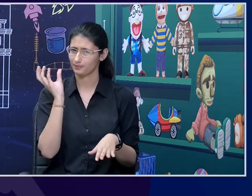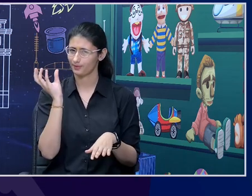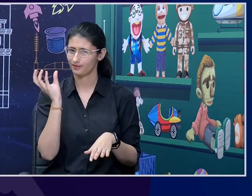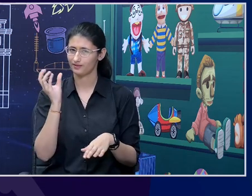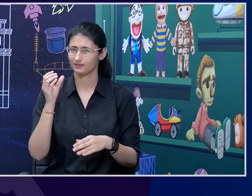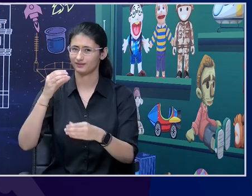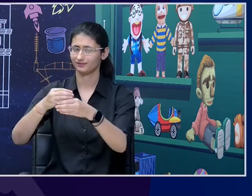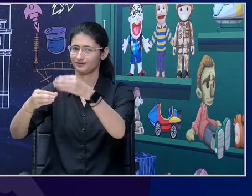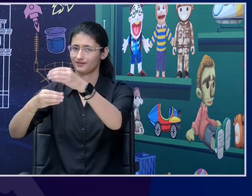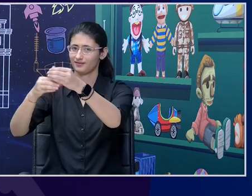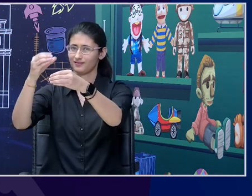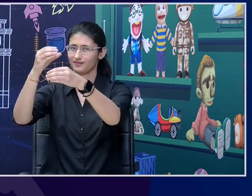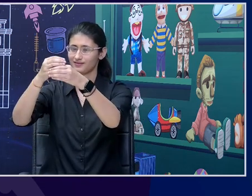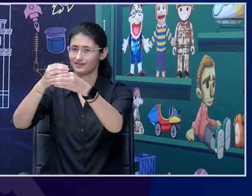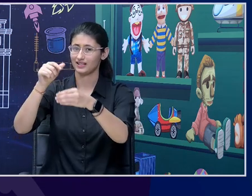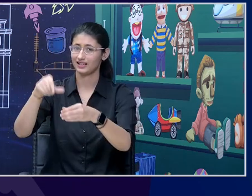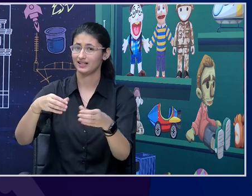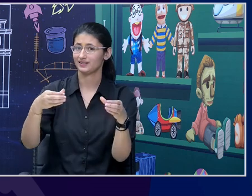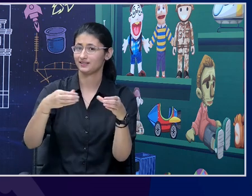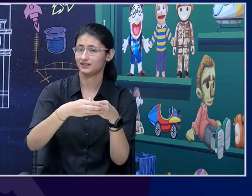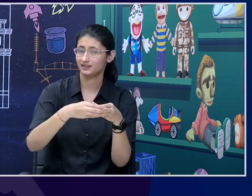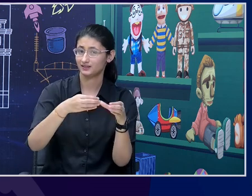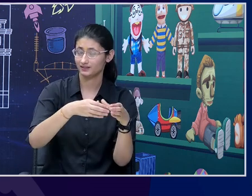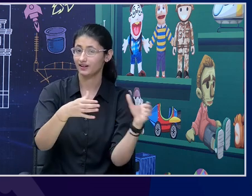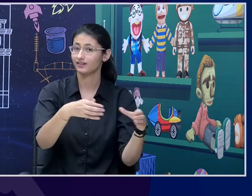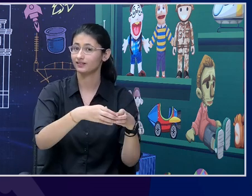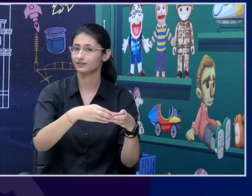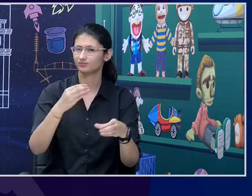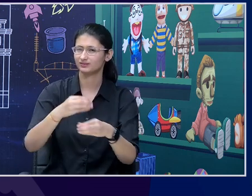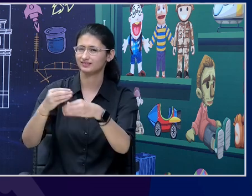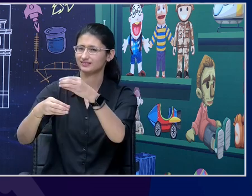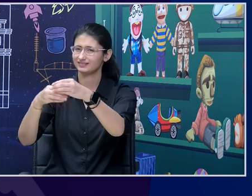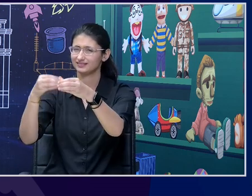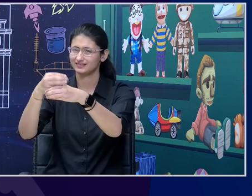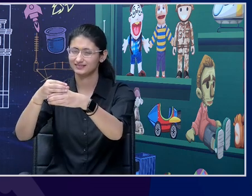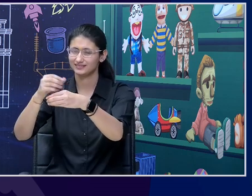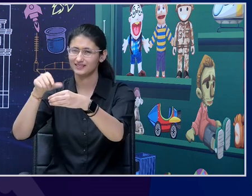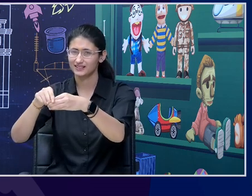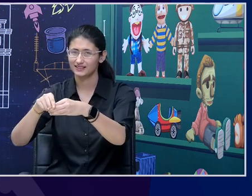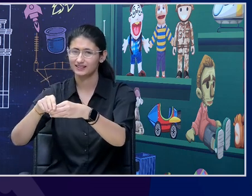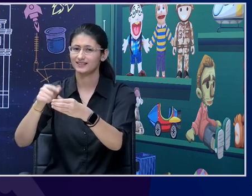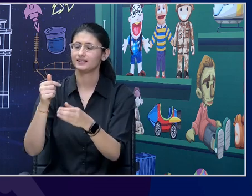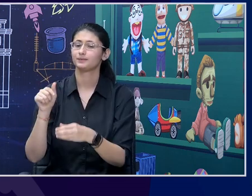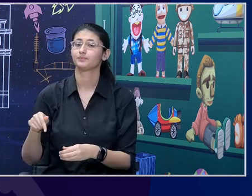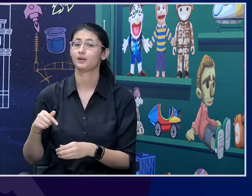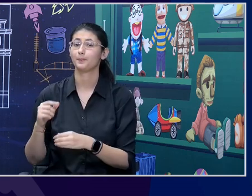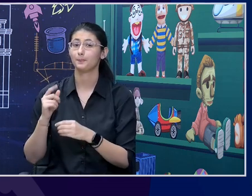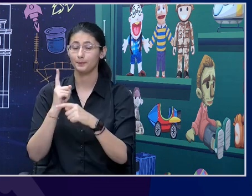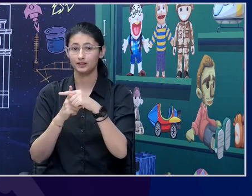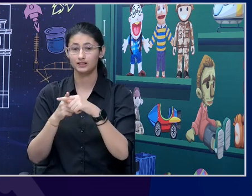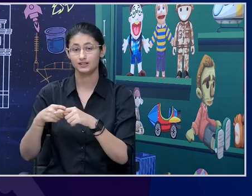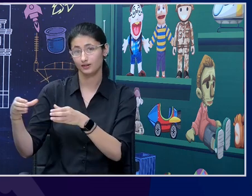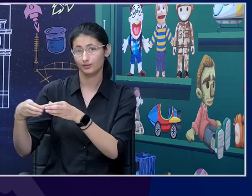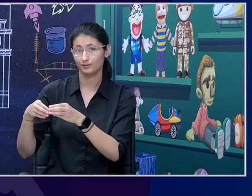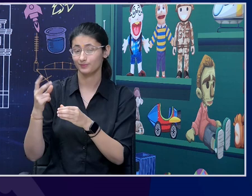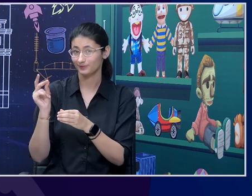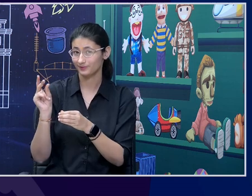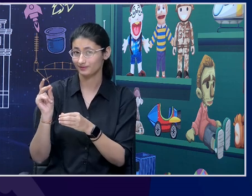उन्हें मारा जाता है की यदि वो गेंद उन्हें छू गई टावर बनने से पहले तो हर जाएंगे ये भी एक तरीके का मुझे लगता है मैच है